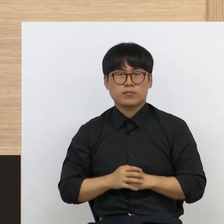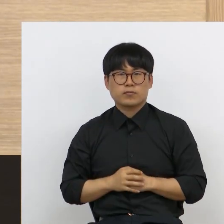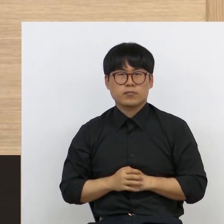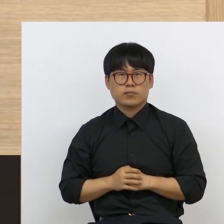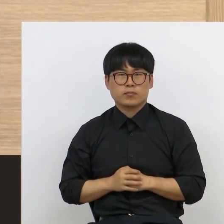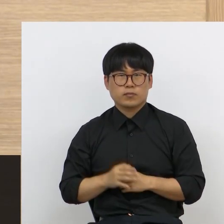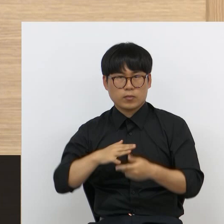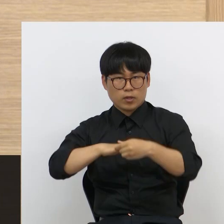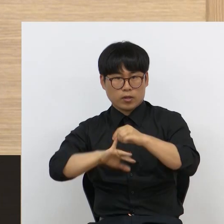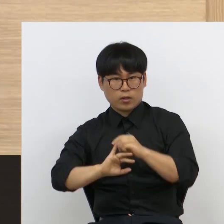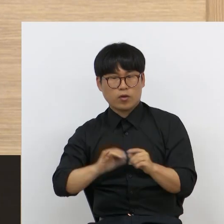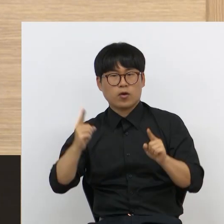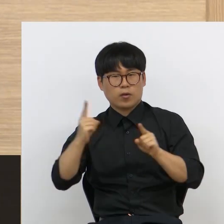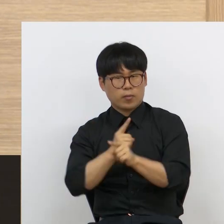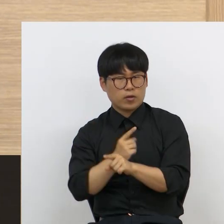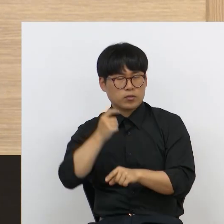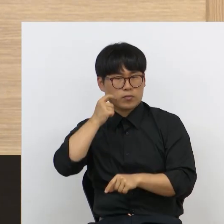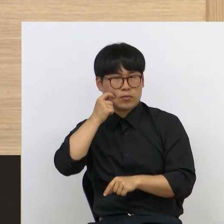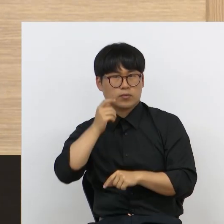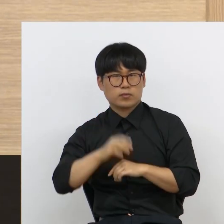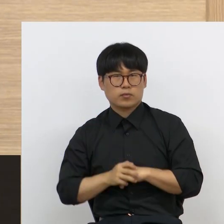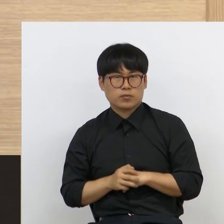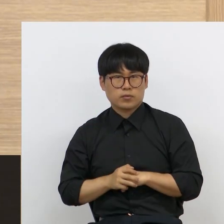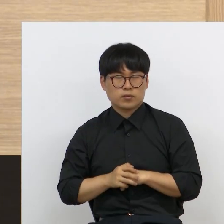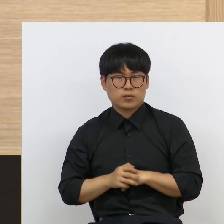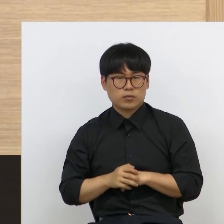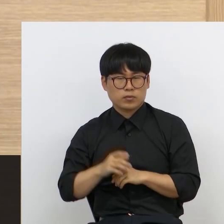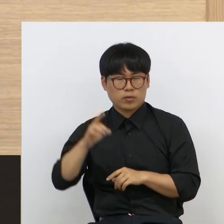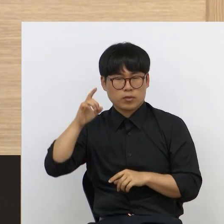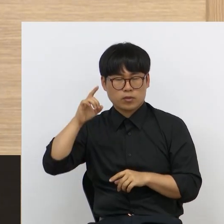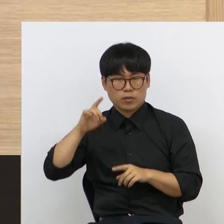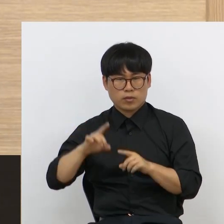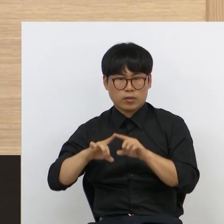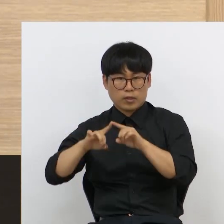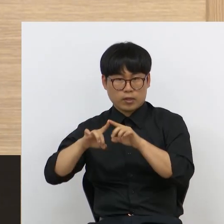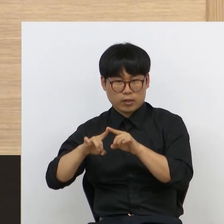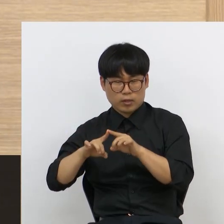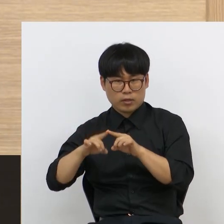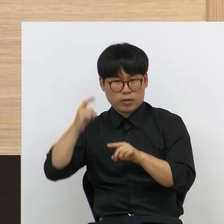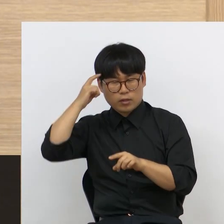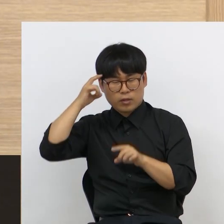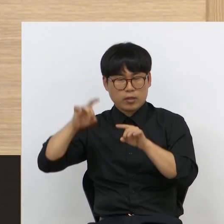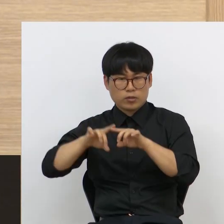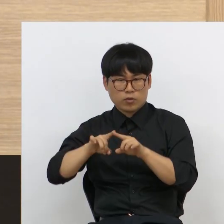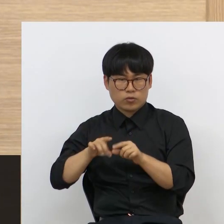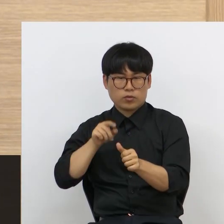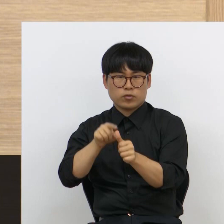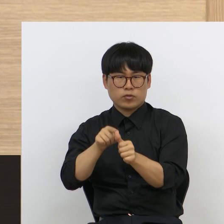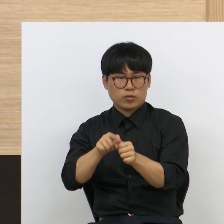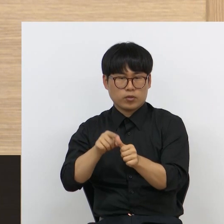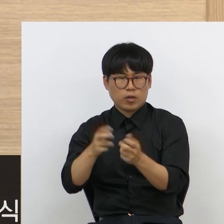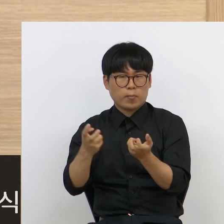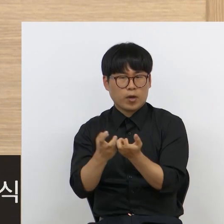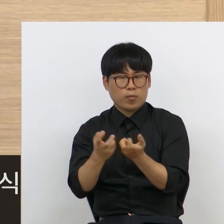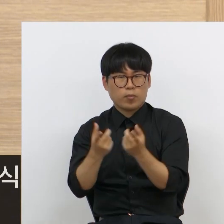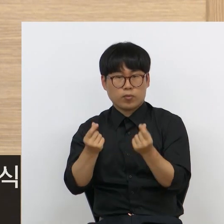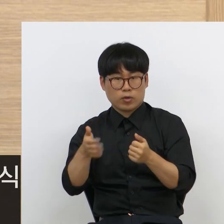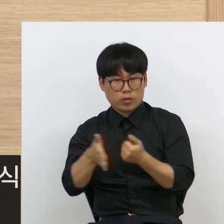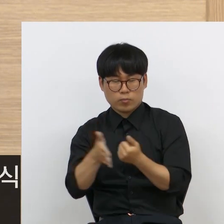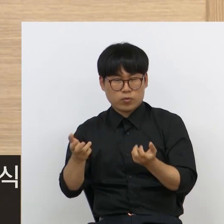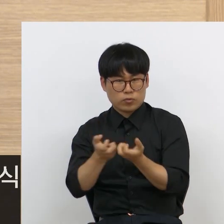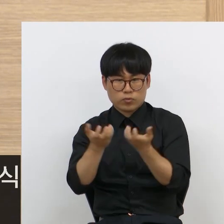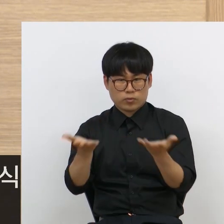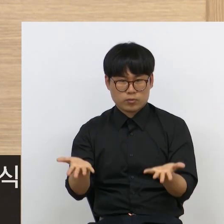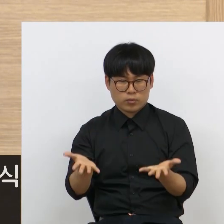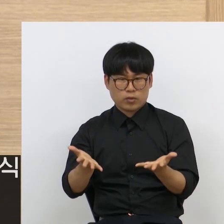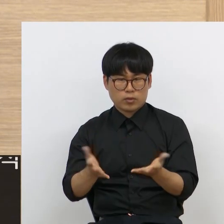같은 기형을 우리가 바꿀 수도 없는 거고 전국 주는 방식이 바뀌는 것도 아니고 아직 이것이 지금